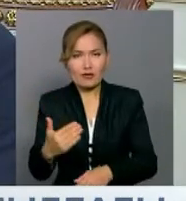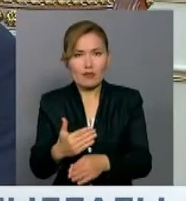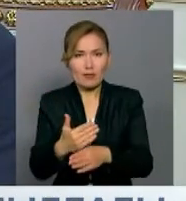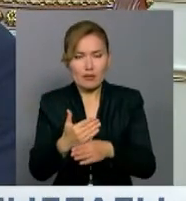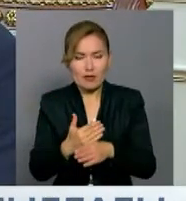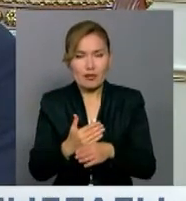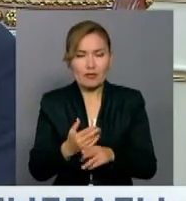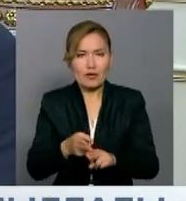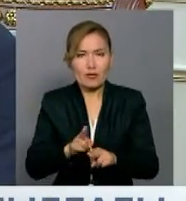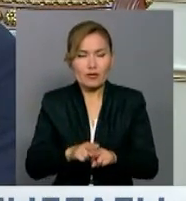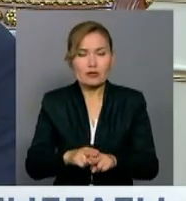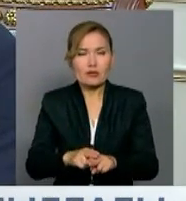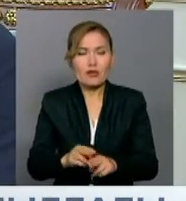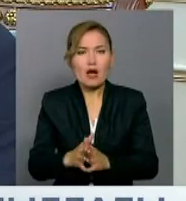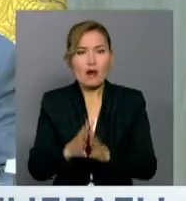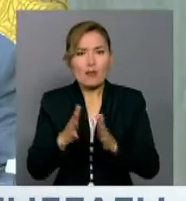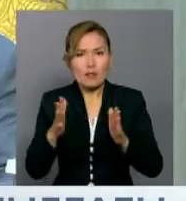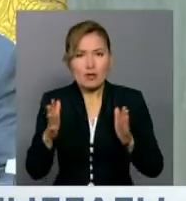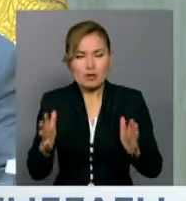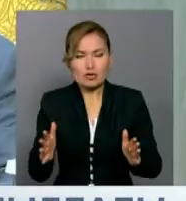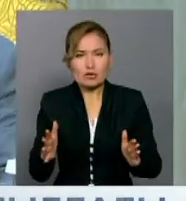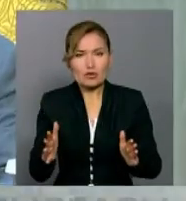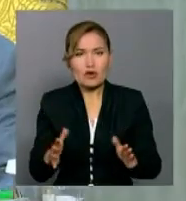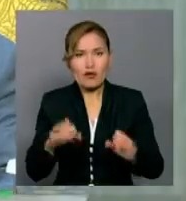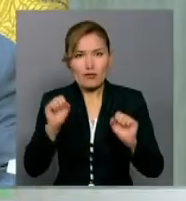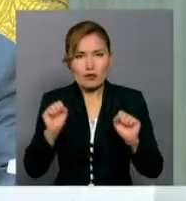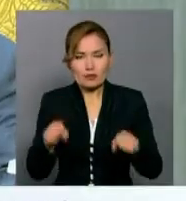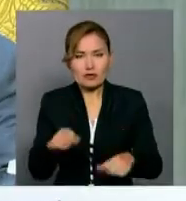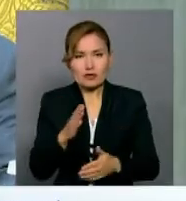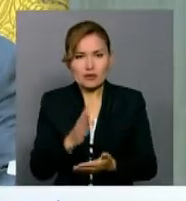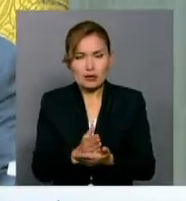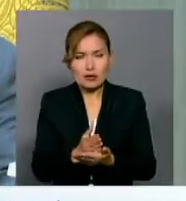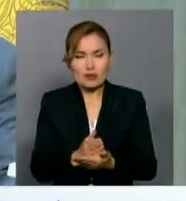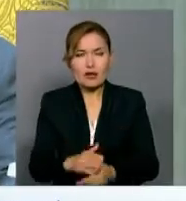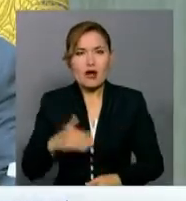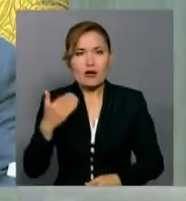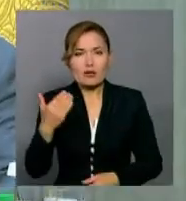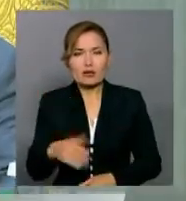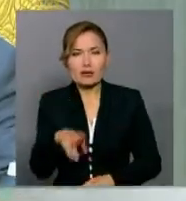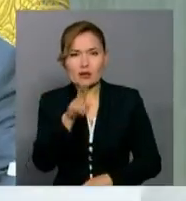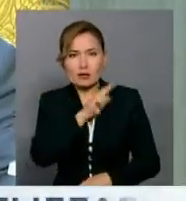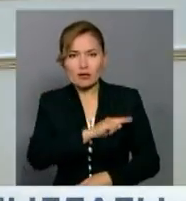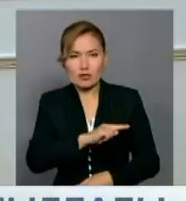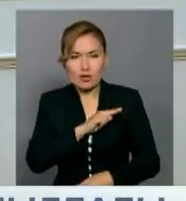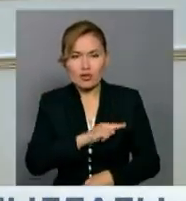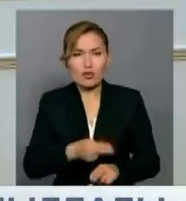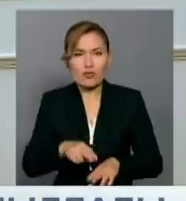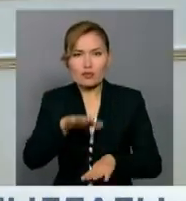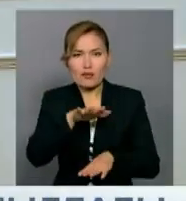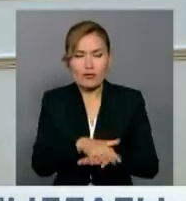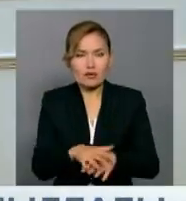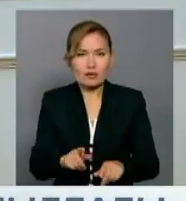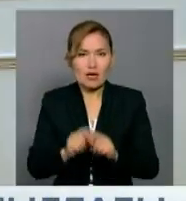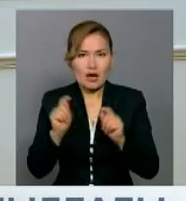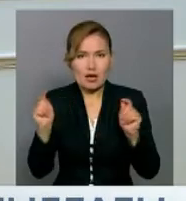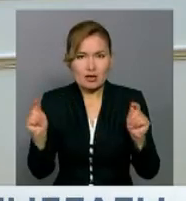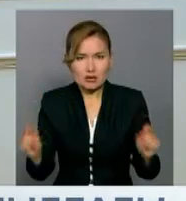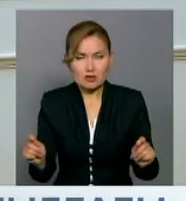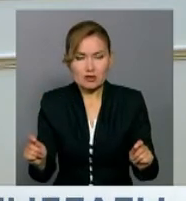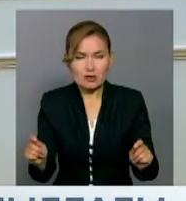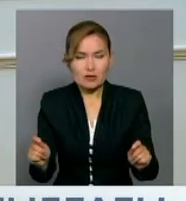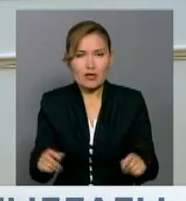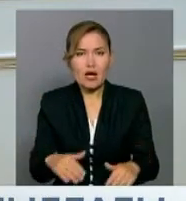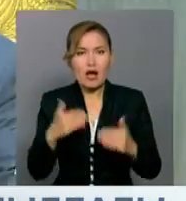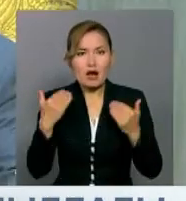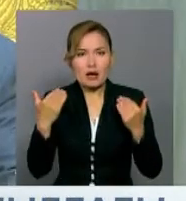важными активами государства. Солардың бағасын салмағын көбейту үшін біз осы фонды құрдық.